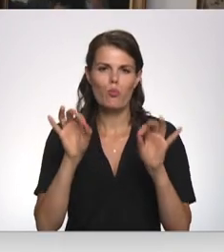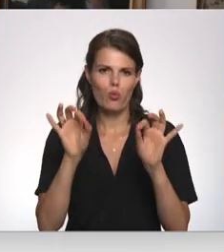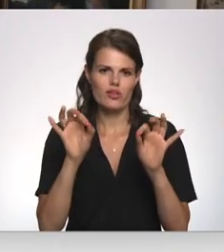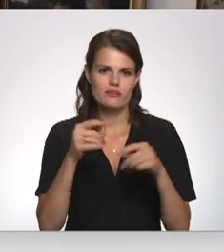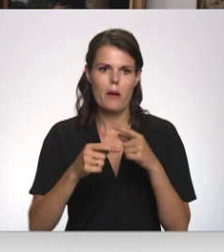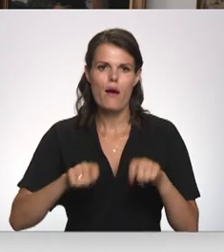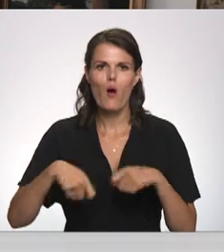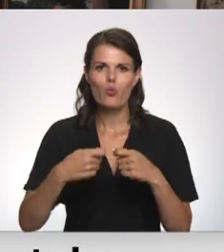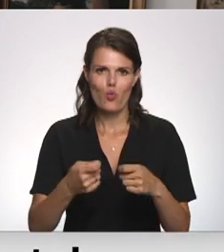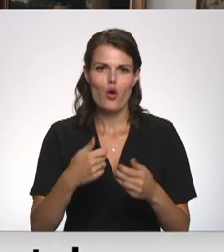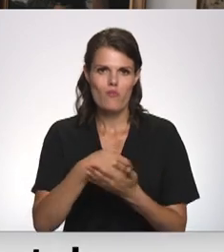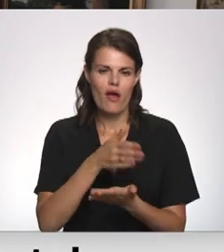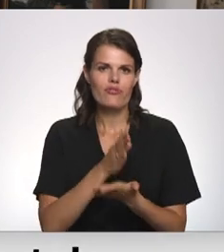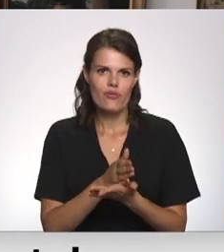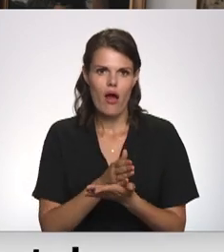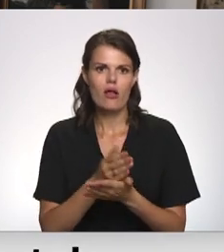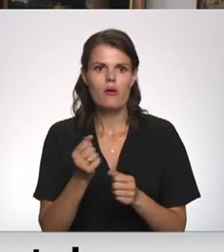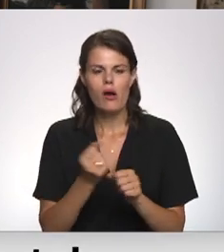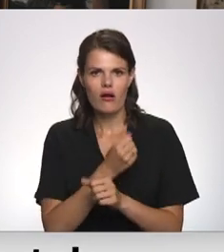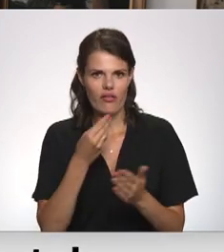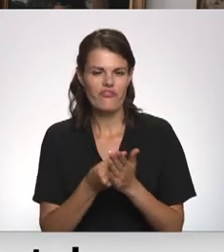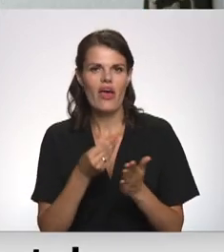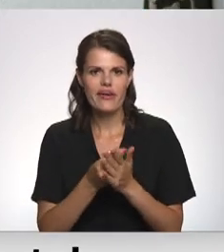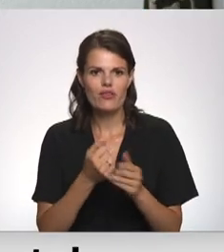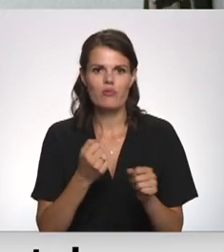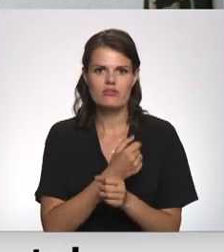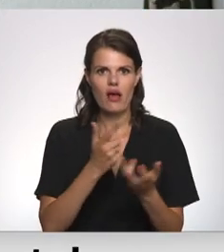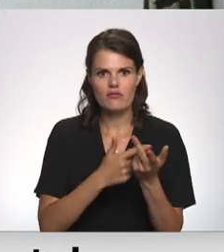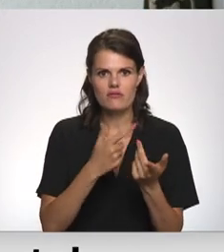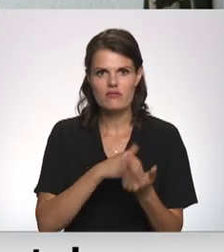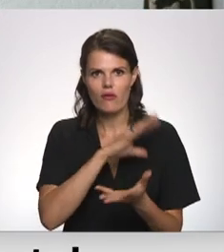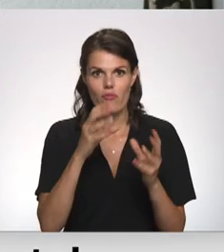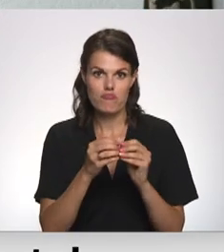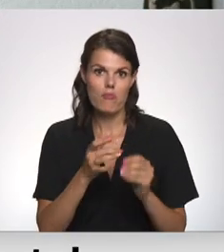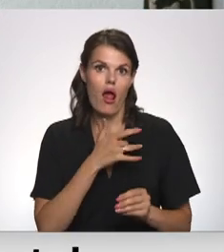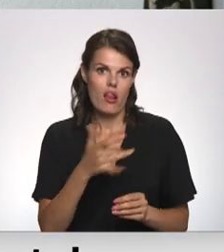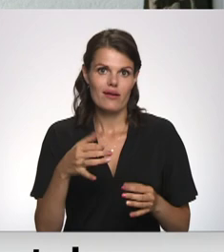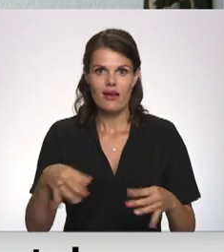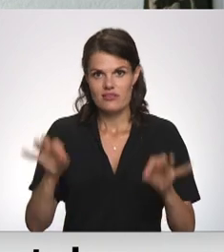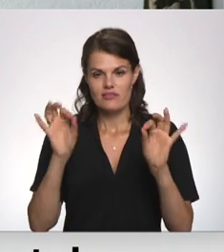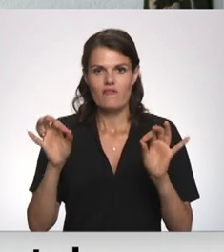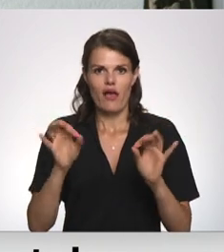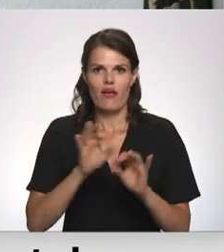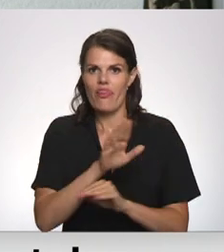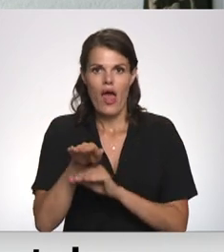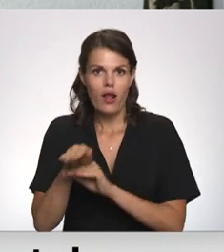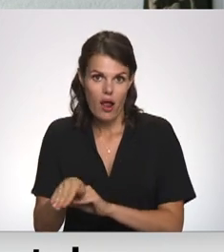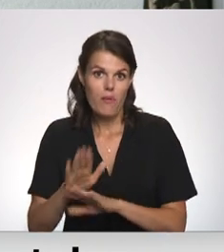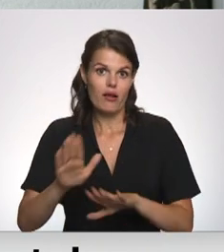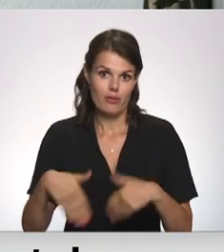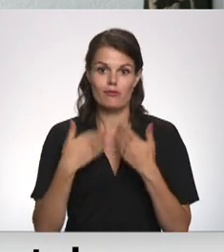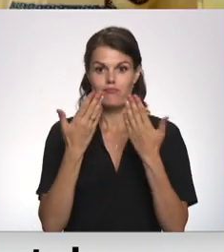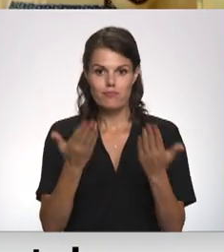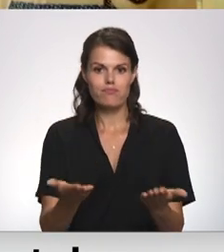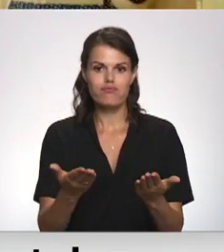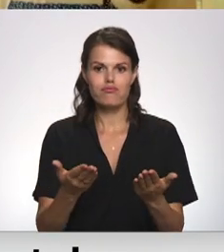gan kvantitatīvi, gan arī pēc vērtības. Likās svarīgi to neturēt atvilknēs, bet